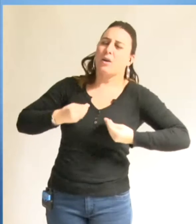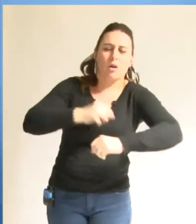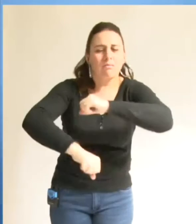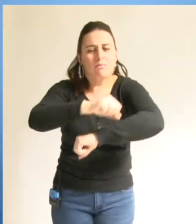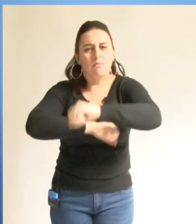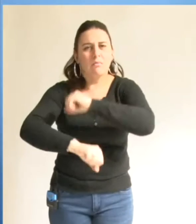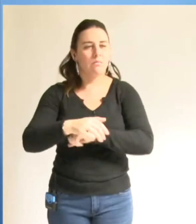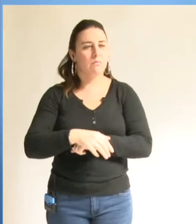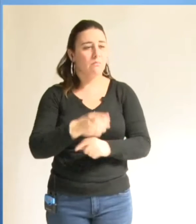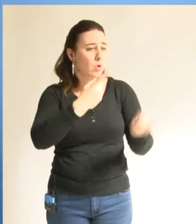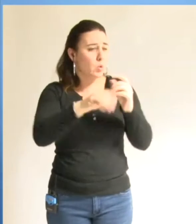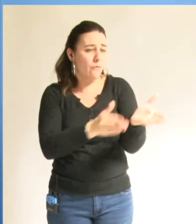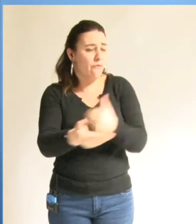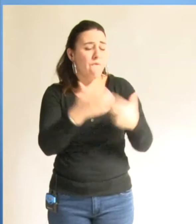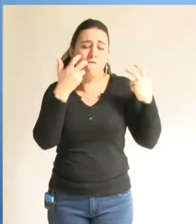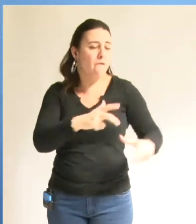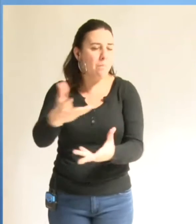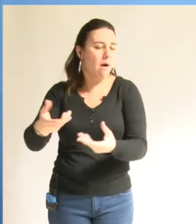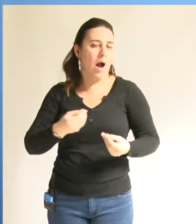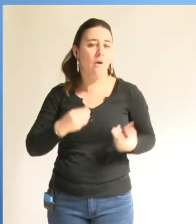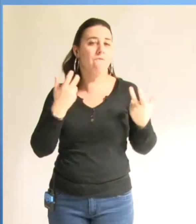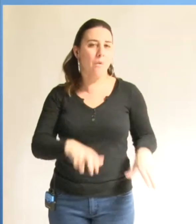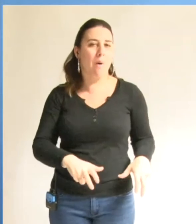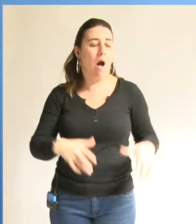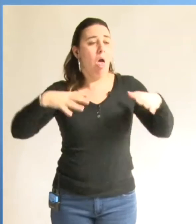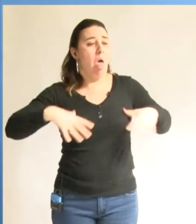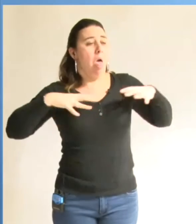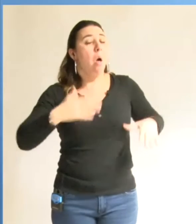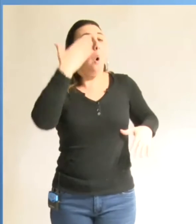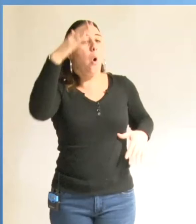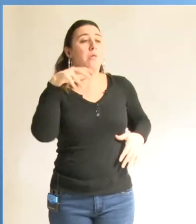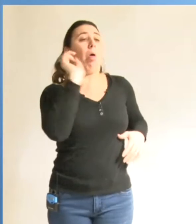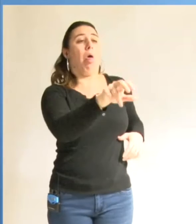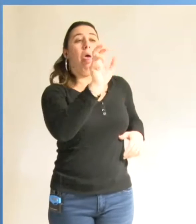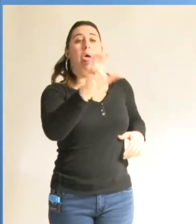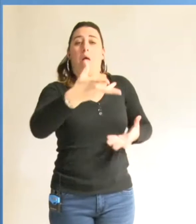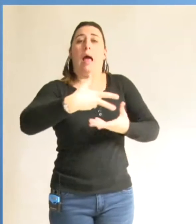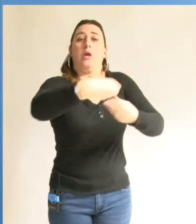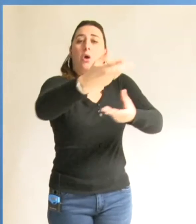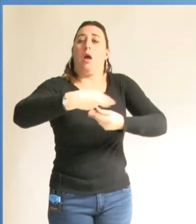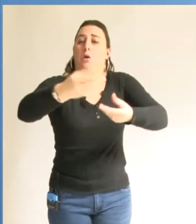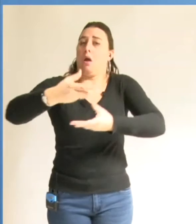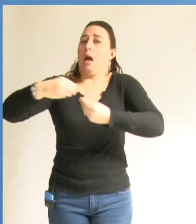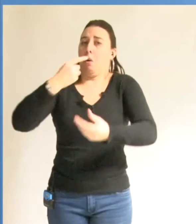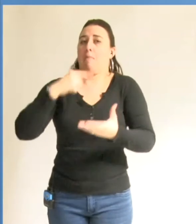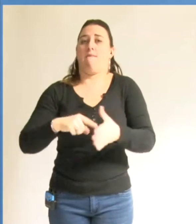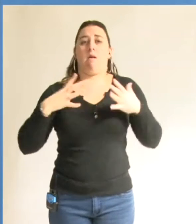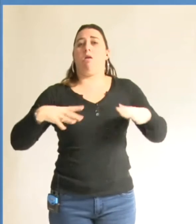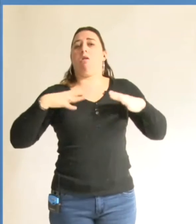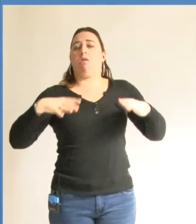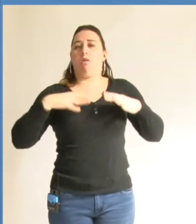vous ne la voulez pas l'accueillir, vous voulez demander à d'autres de le faire, à d'autres instances, alors